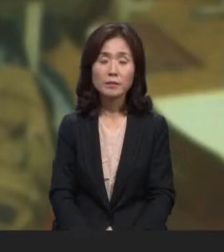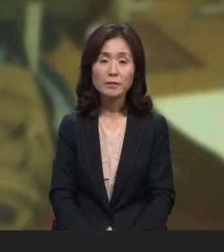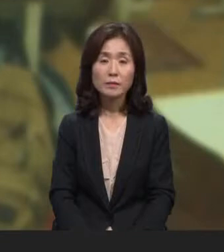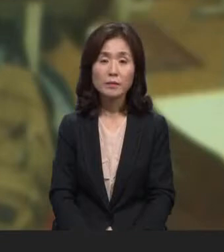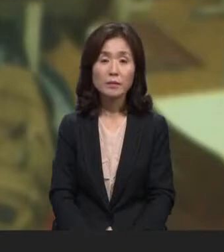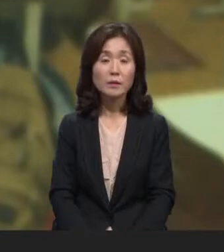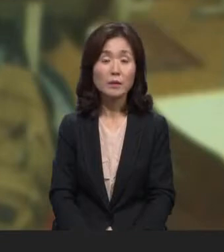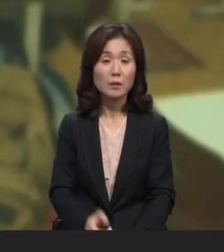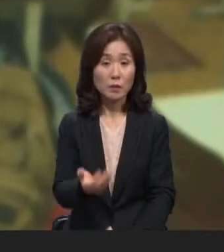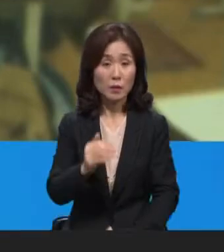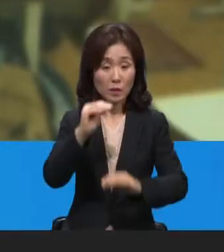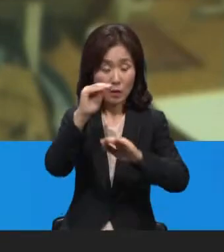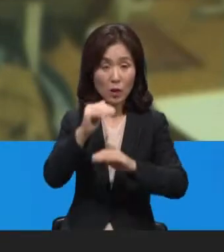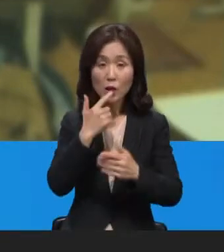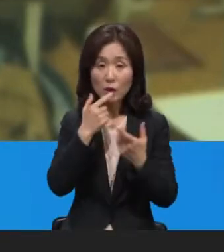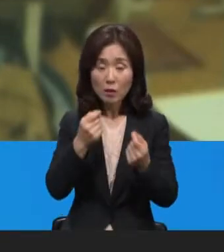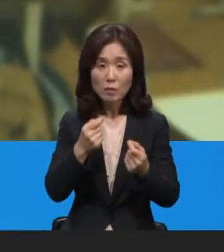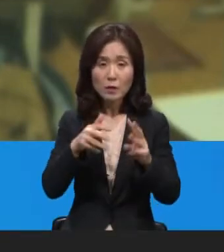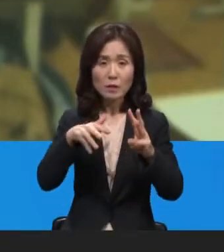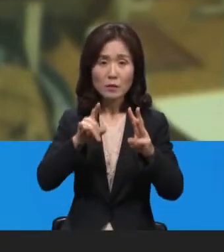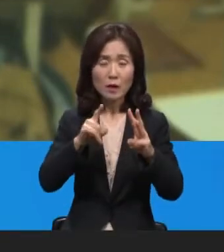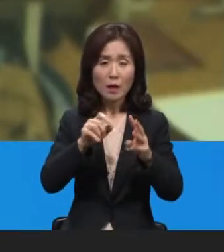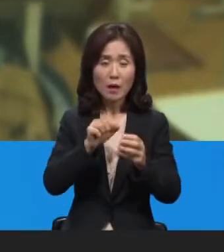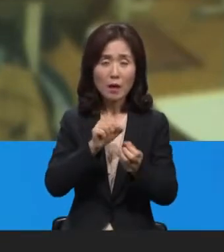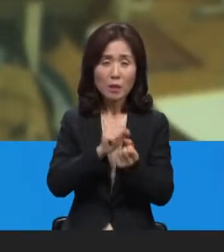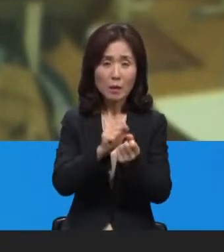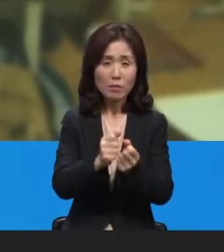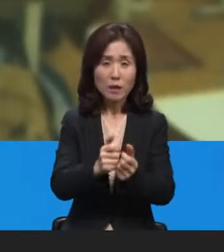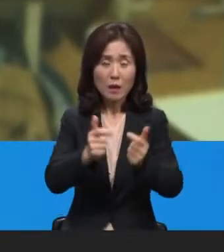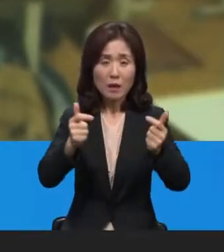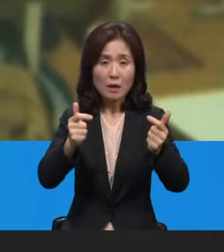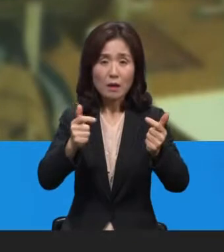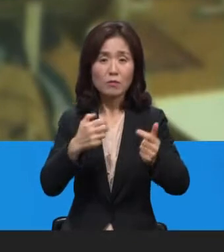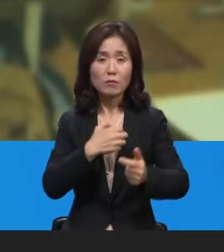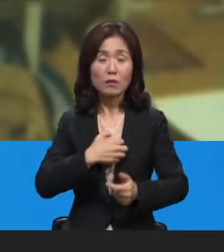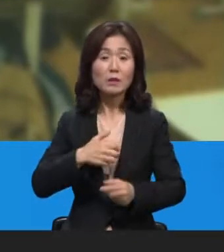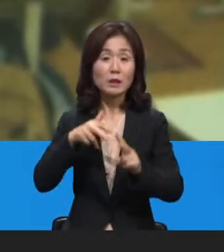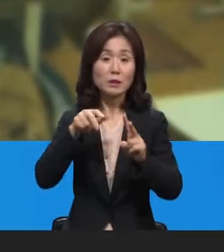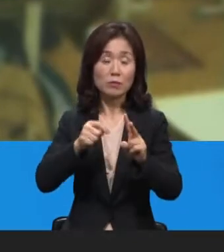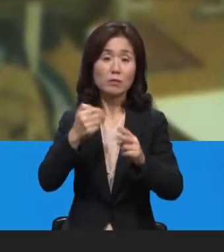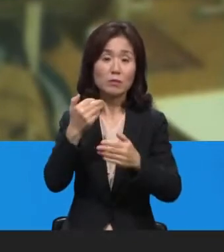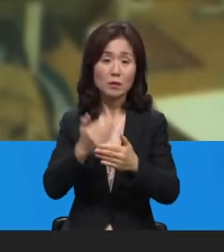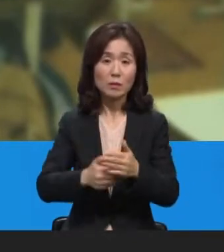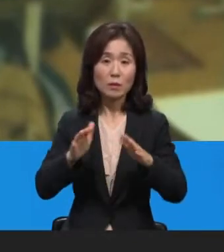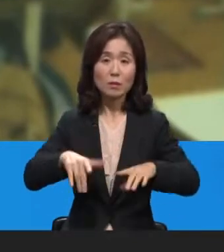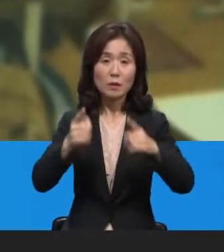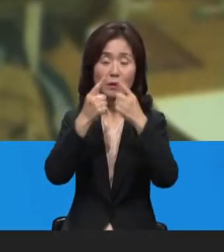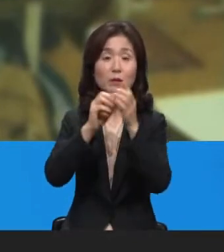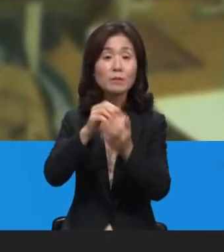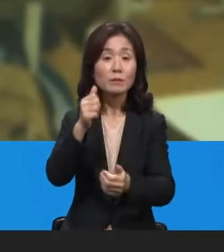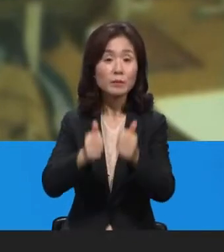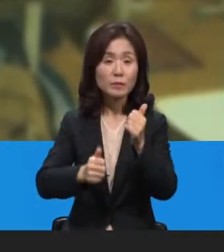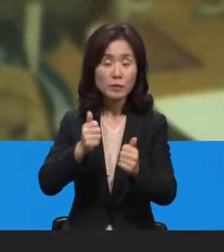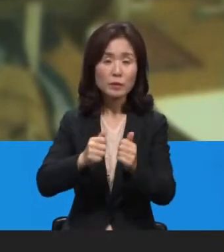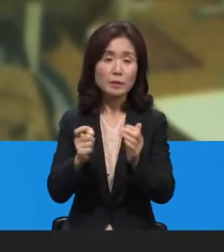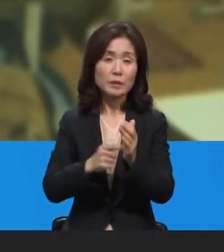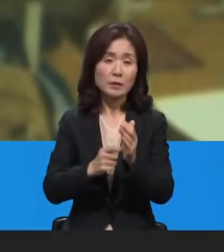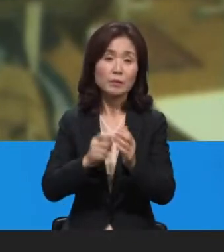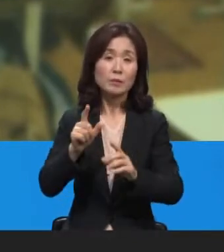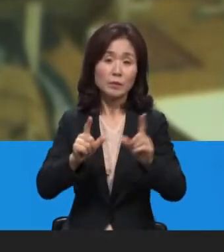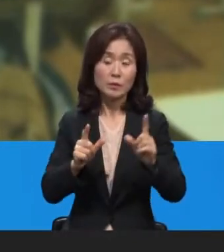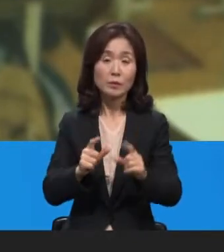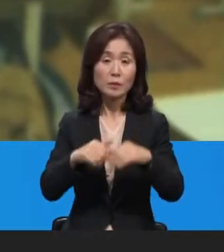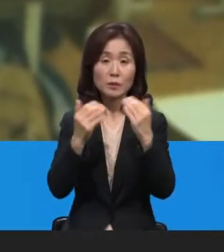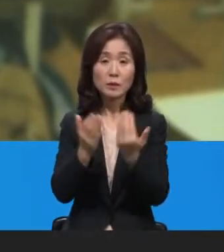네 앞서 보신 것처럼 3차 유행의 우려가 나오면서 2주 앞으로 다가온 올해 대학수학능력시험 도 비상 입니다